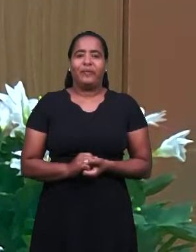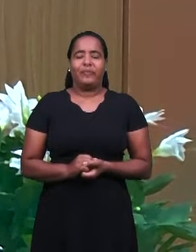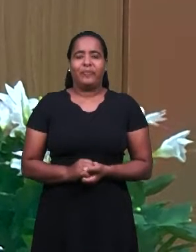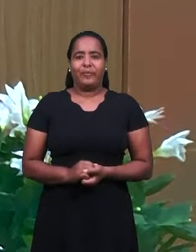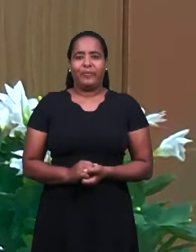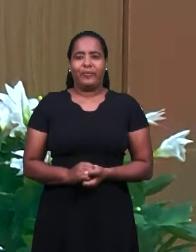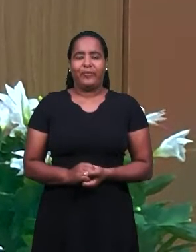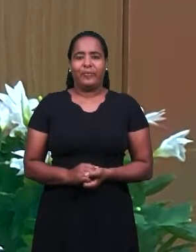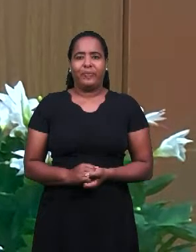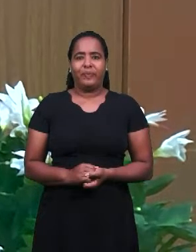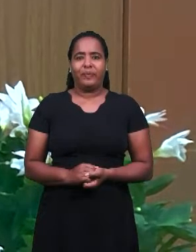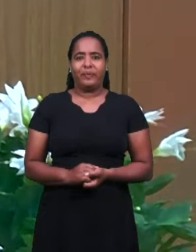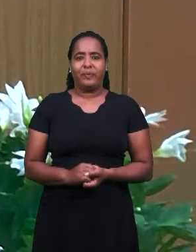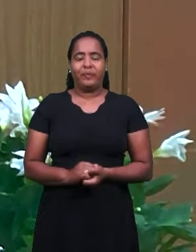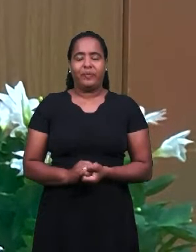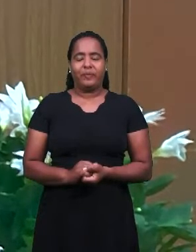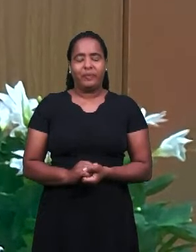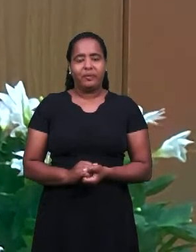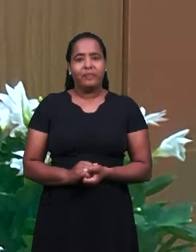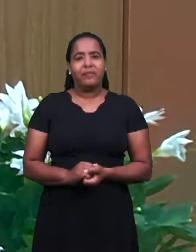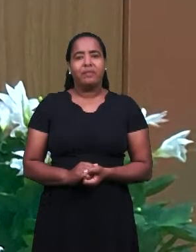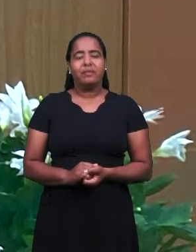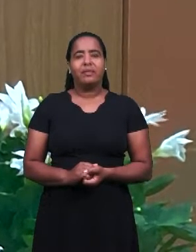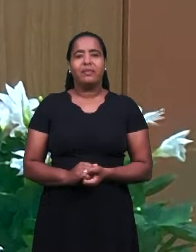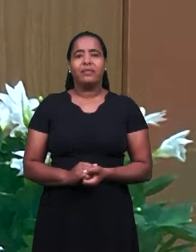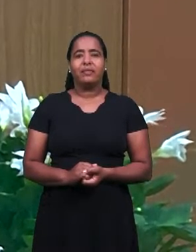Святого. Братья и сестры,